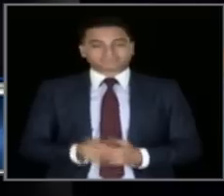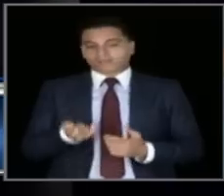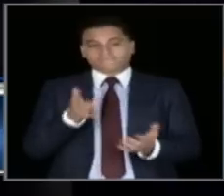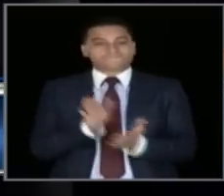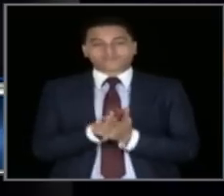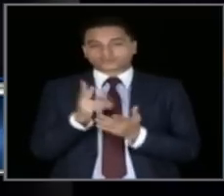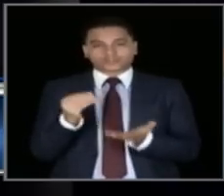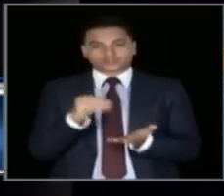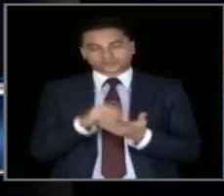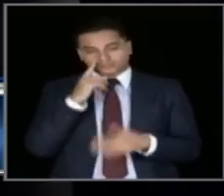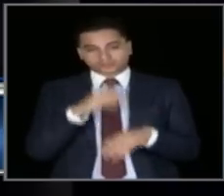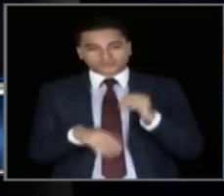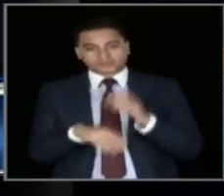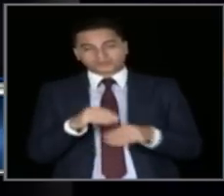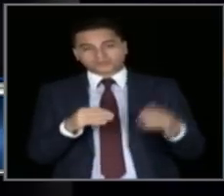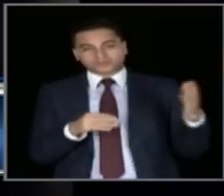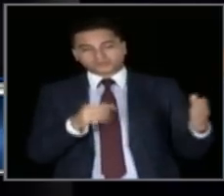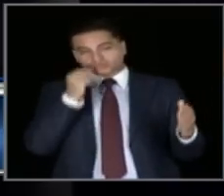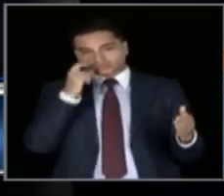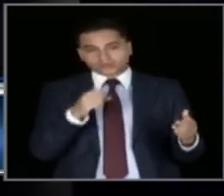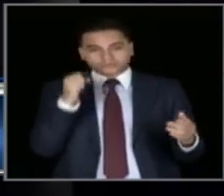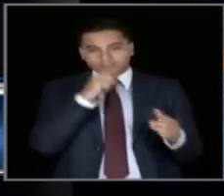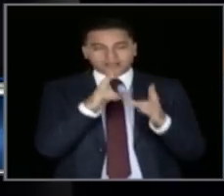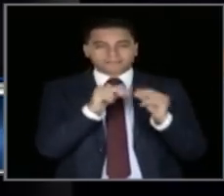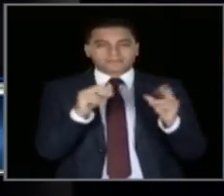فرصة 20 نقطة. مطرب لبناني.